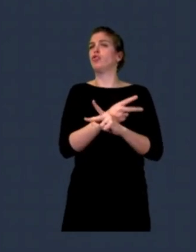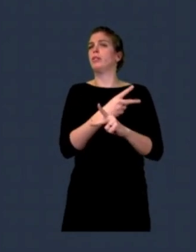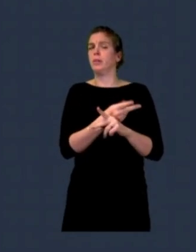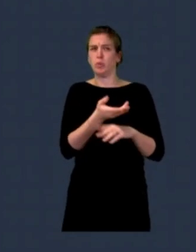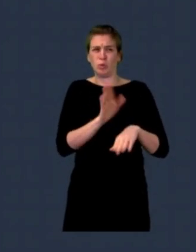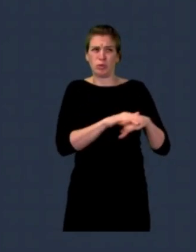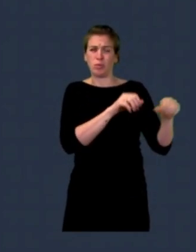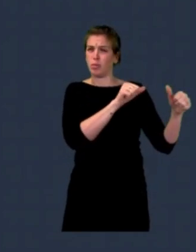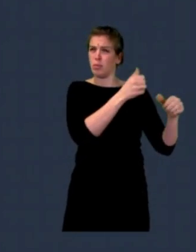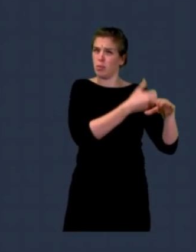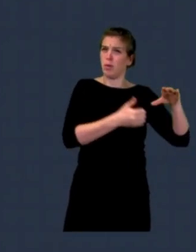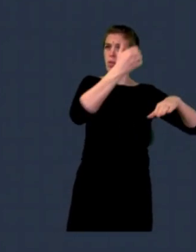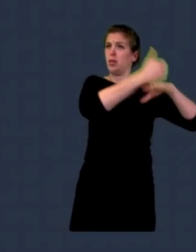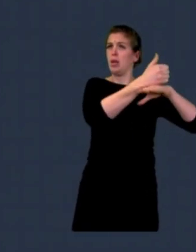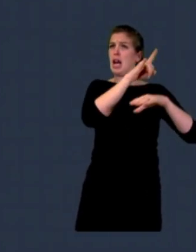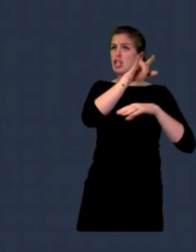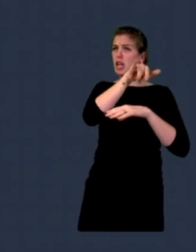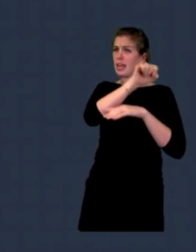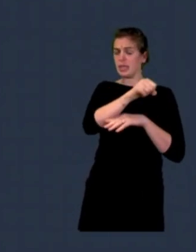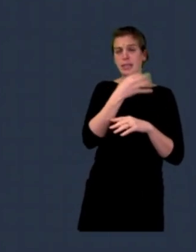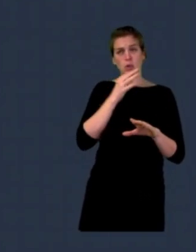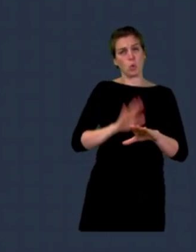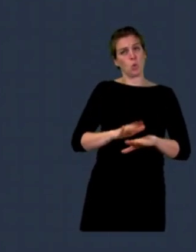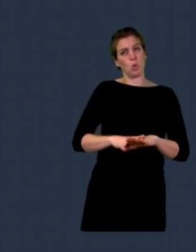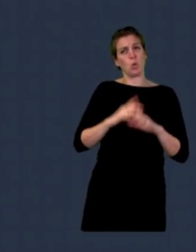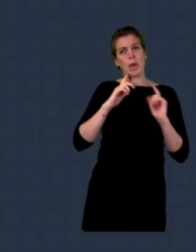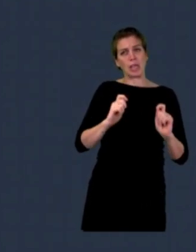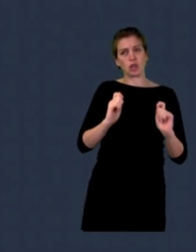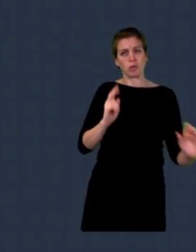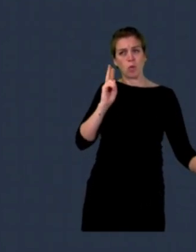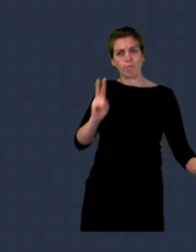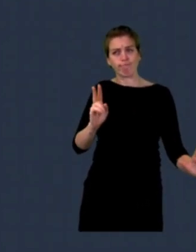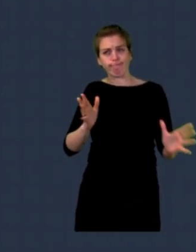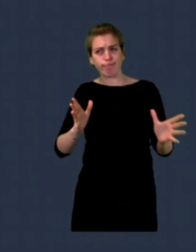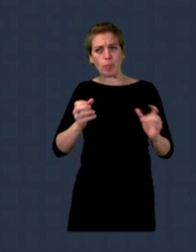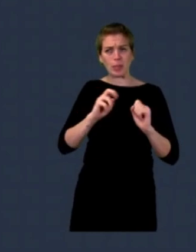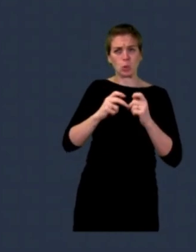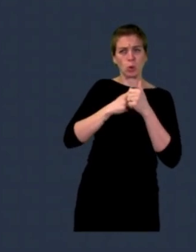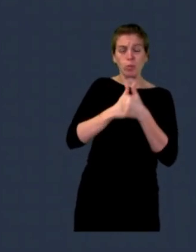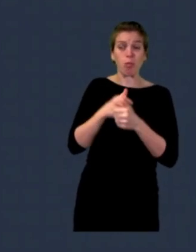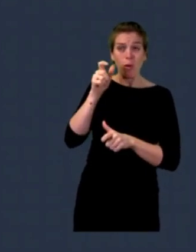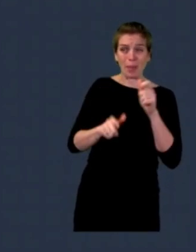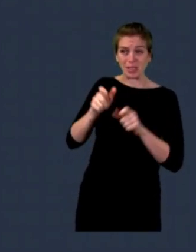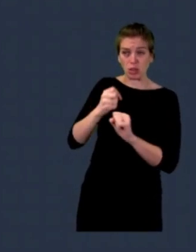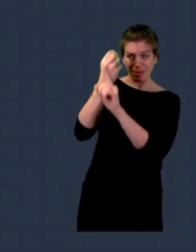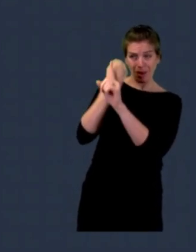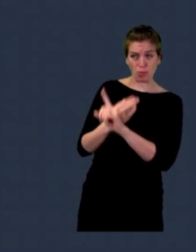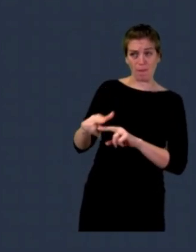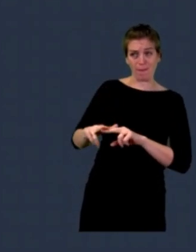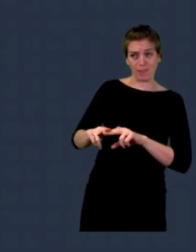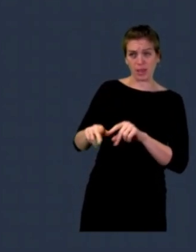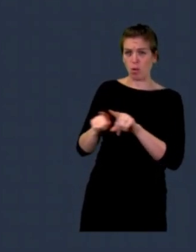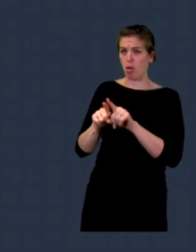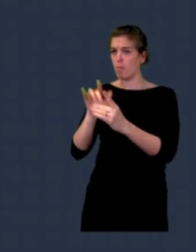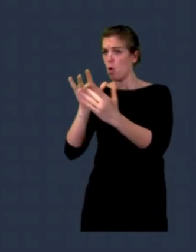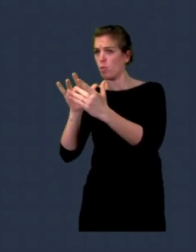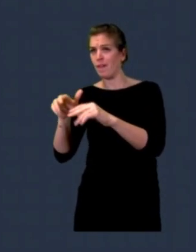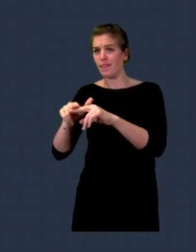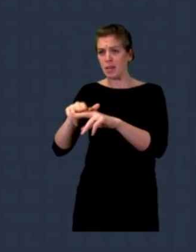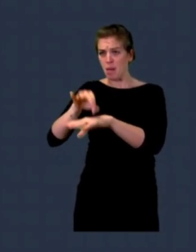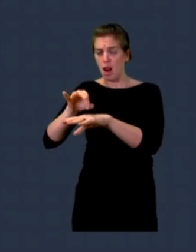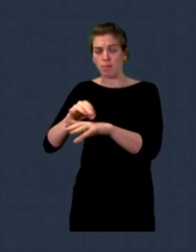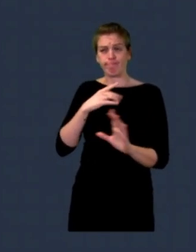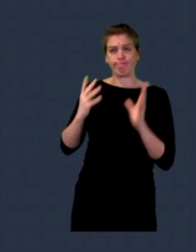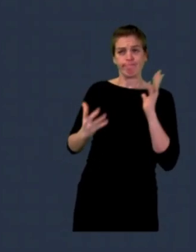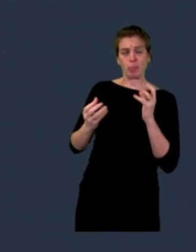réserves sur la fiabilité des tests antigéniques lorsqu'ils sont prodigués à des personnes asymptomatiques et n'ayant pas été en contact avec des malades. Le